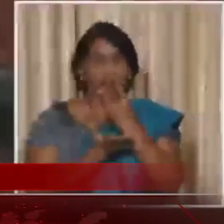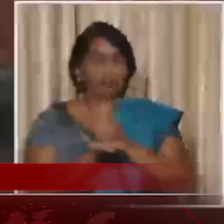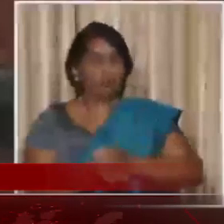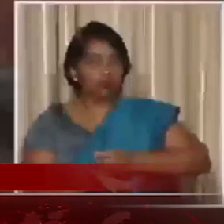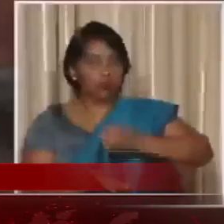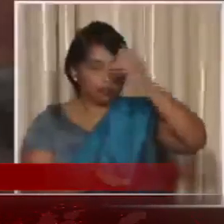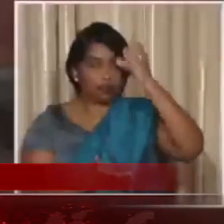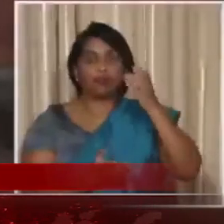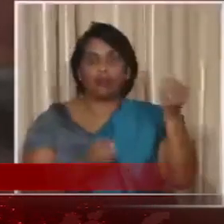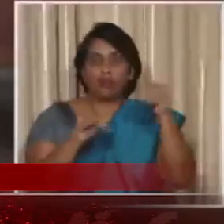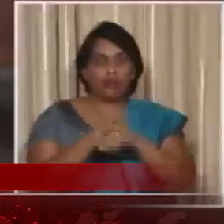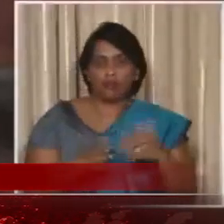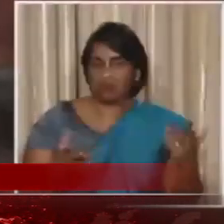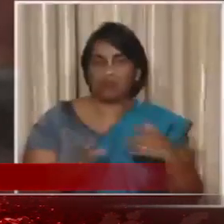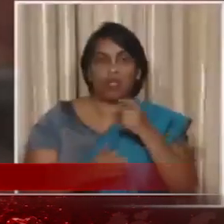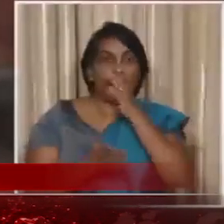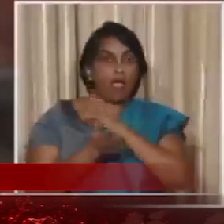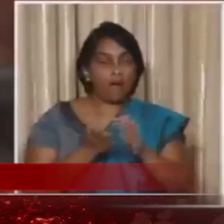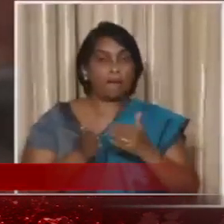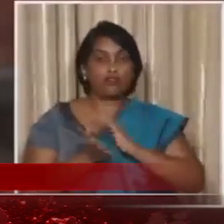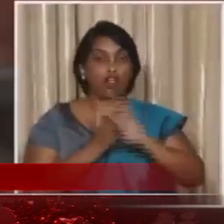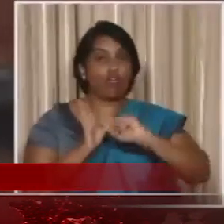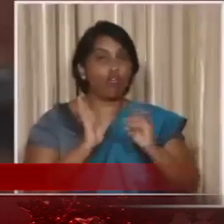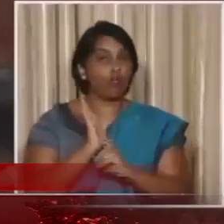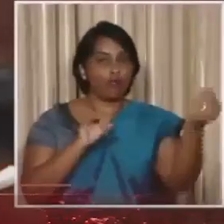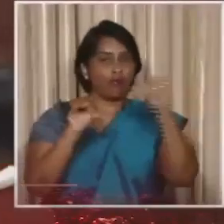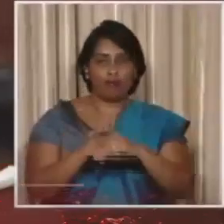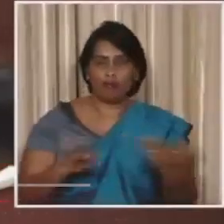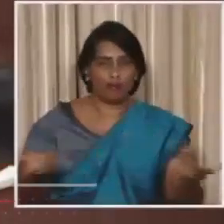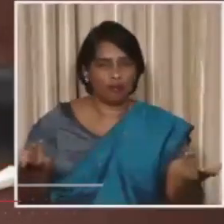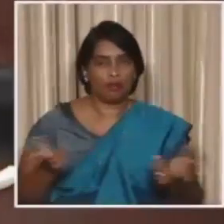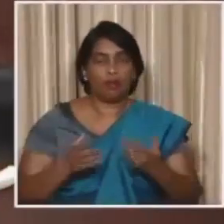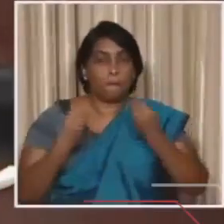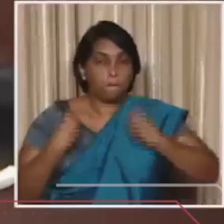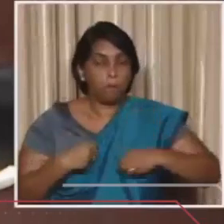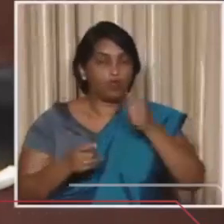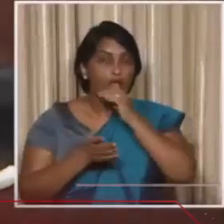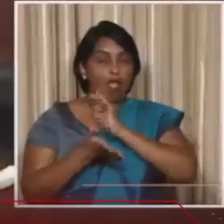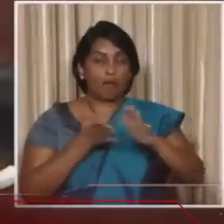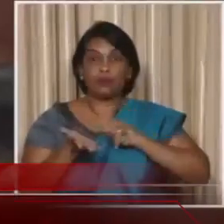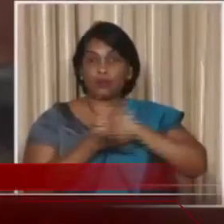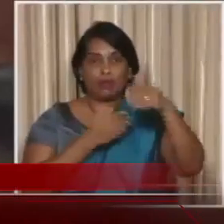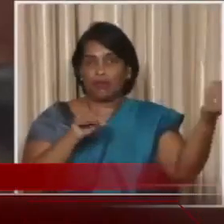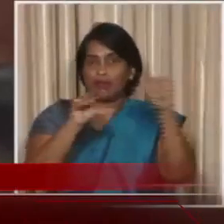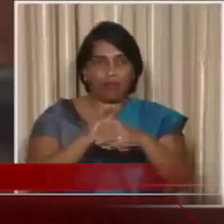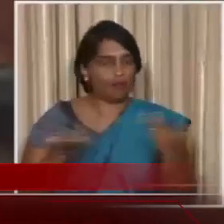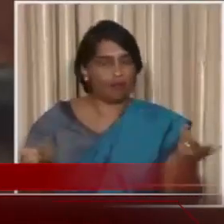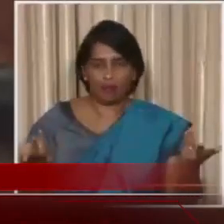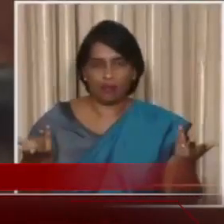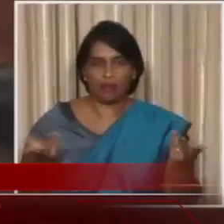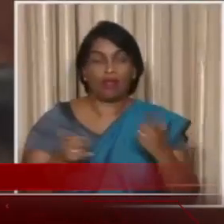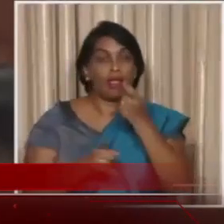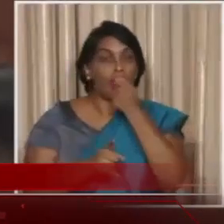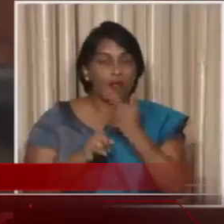ya howluna ini, utuhnya karya usaha, mie rata hamban tur samban tur salah hadan na, egol howluna ini, padu lama matal guantur pol hadan na, egol howluna ini,